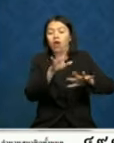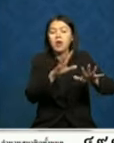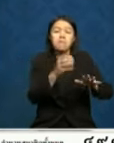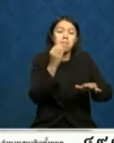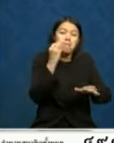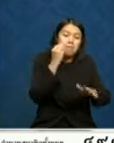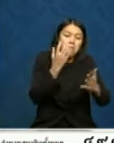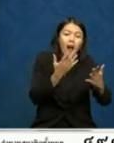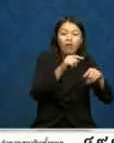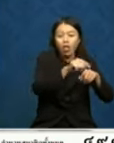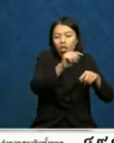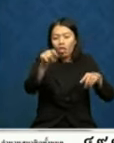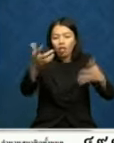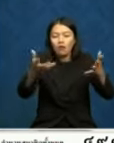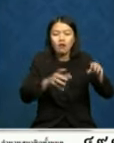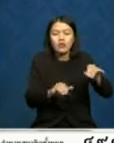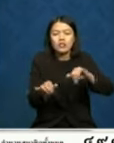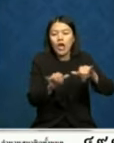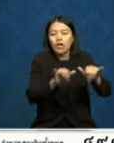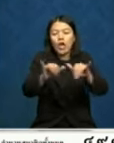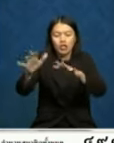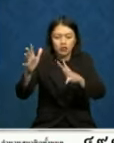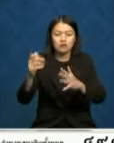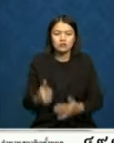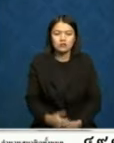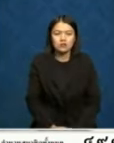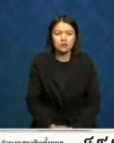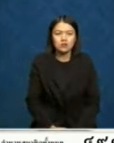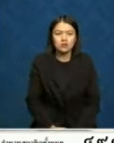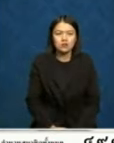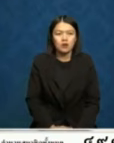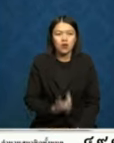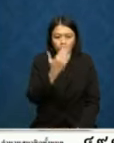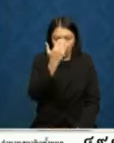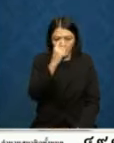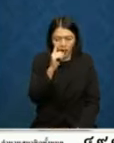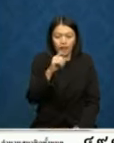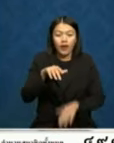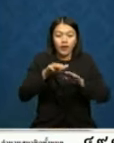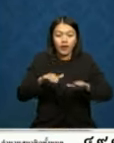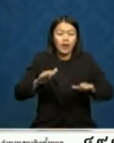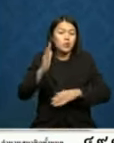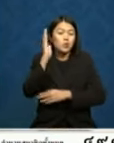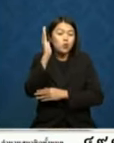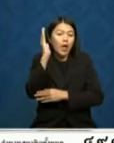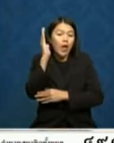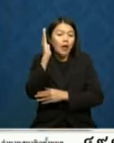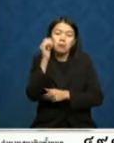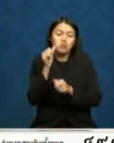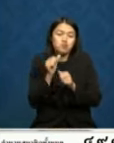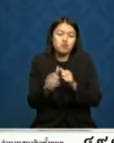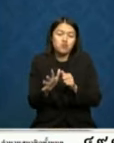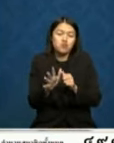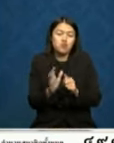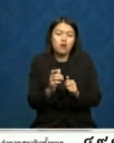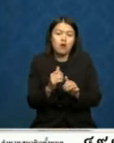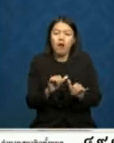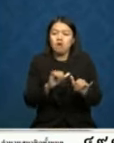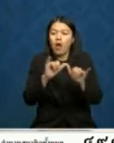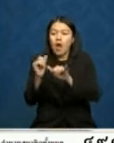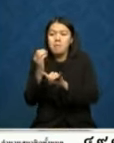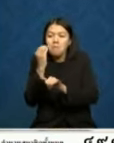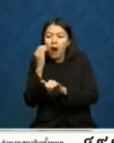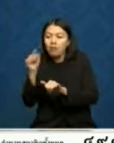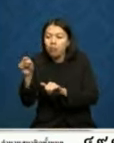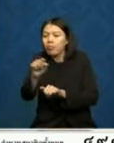บ้านกรุณามุทิตาอุเบกขานี่ผมเอ่ยชื่อเฉยๆนะครับเพราะว่าหลายครั้งเด็กเป็นเด็กผู้ชายอาจจะไม่อยู่ไม่สามารถไปอยู่ในบ้าน